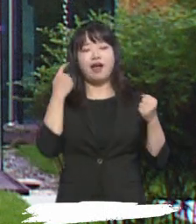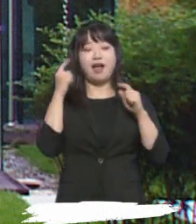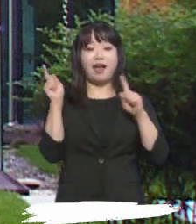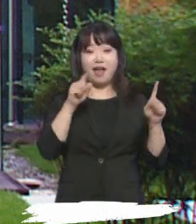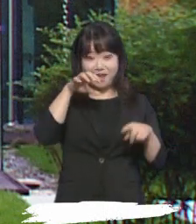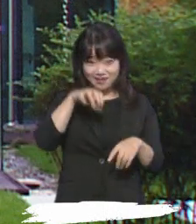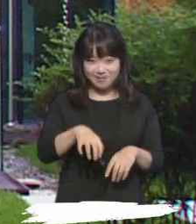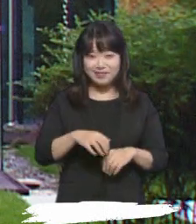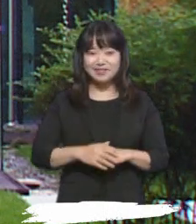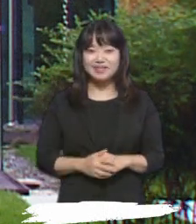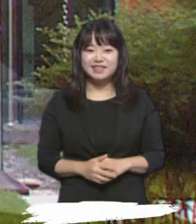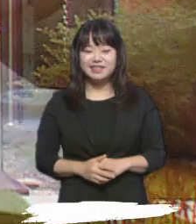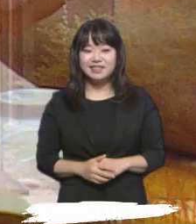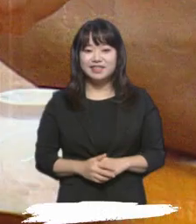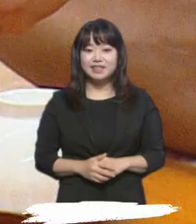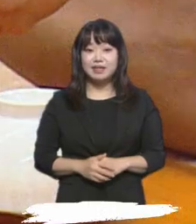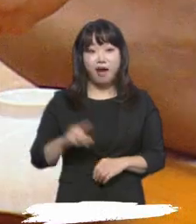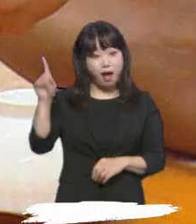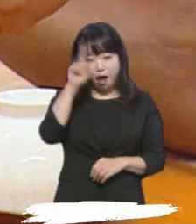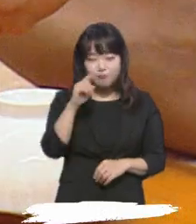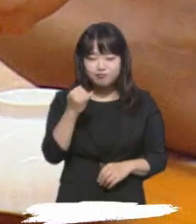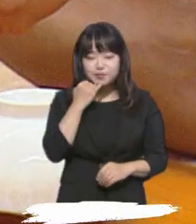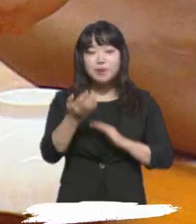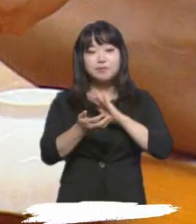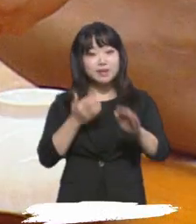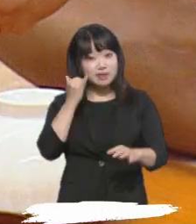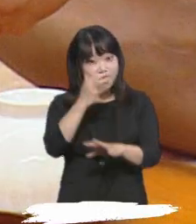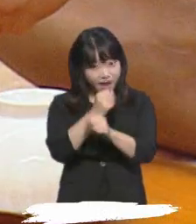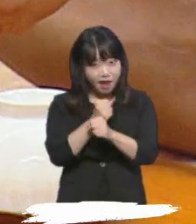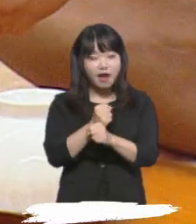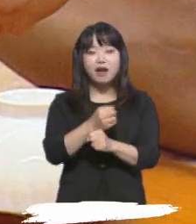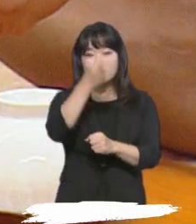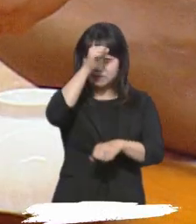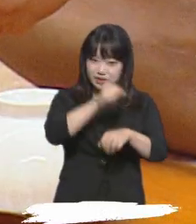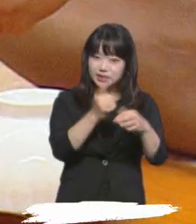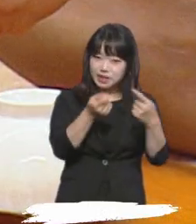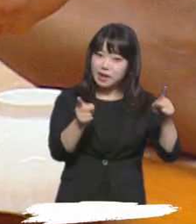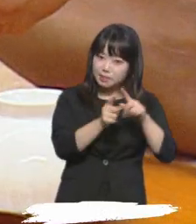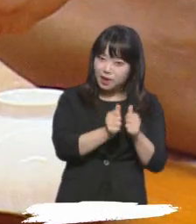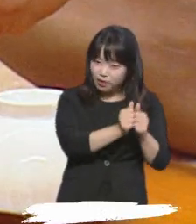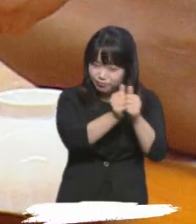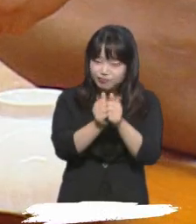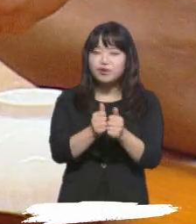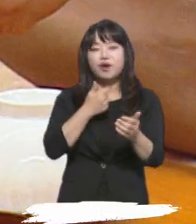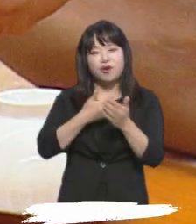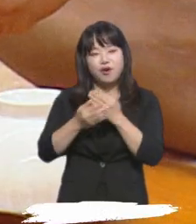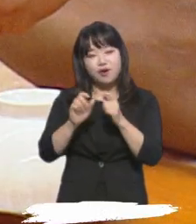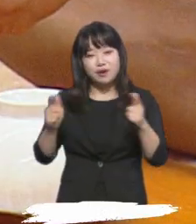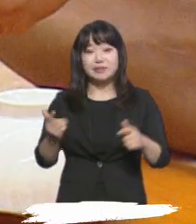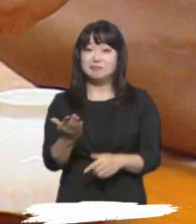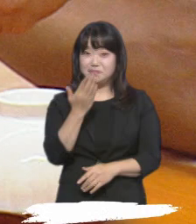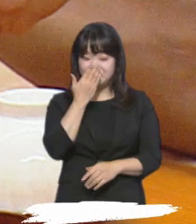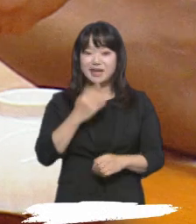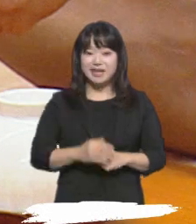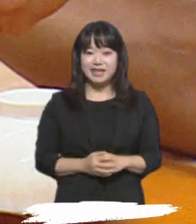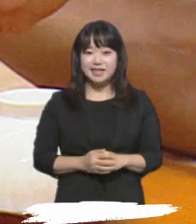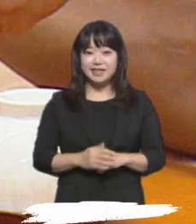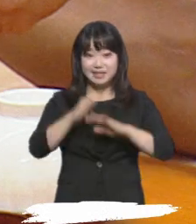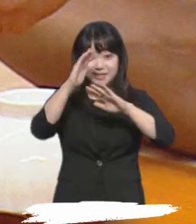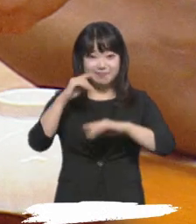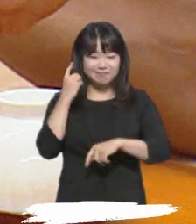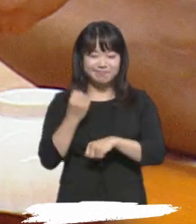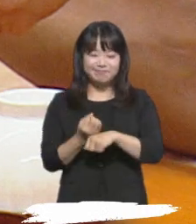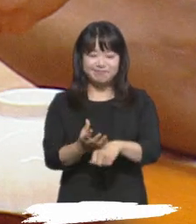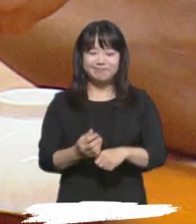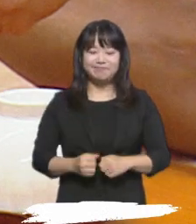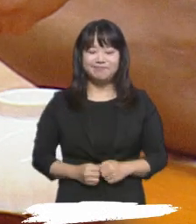회복하는 힐링 시설인데요. 누구나 사전 예약만 하면 전문가와 함께 다양한 치유 프로그램을 경험할 수 있습니다. 현장에